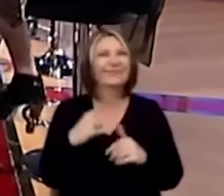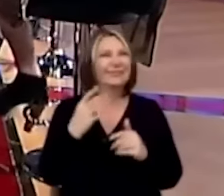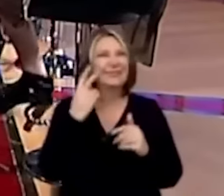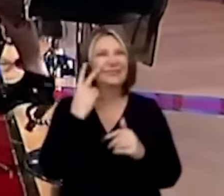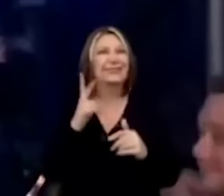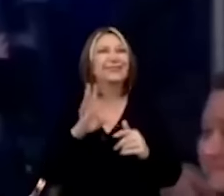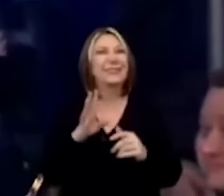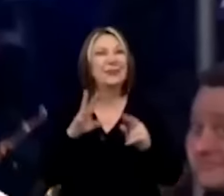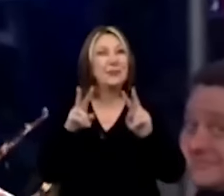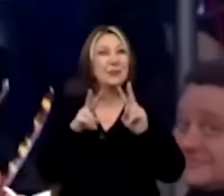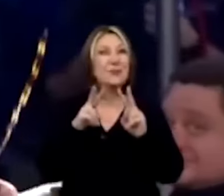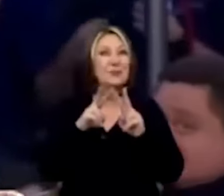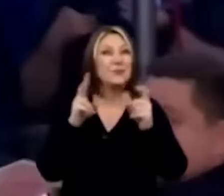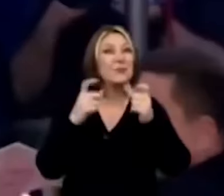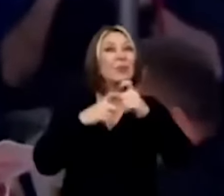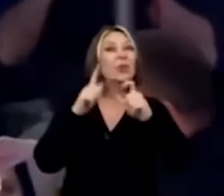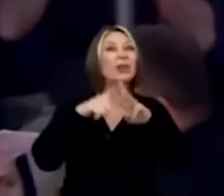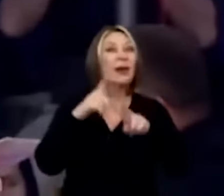göremedik. Aslan Muğla'lılar.